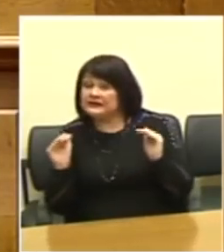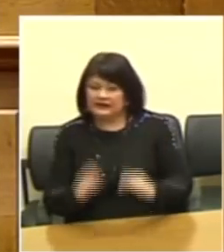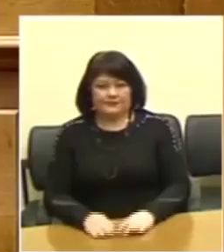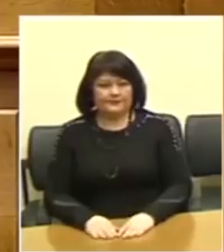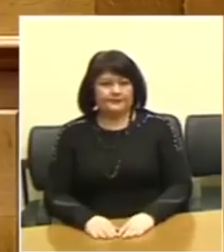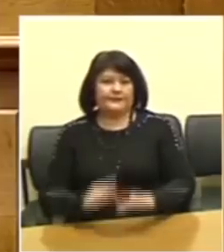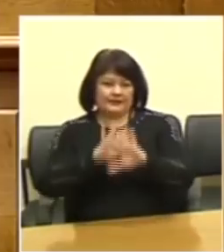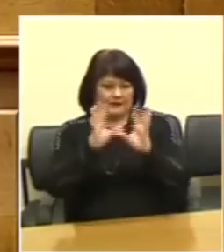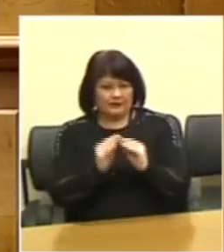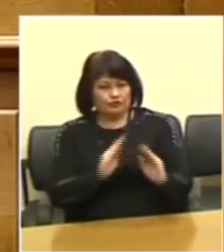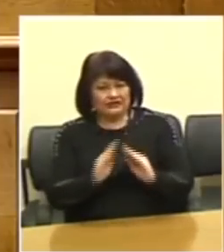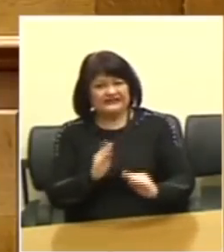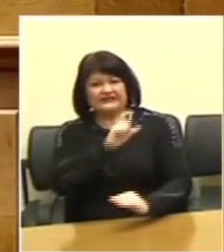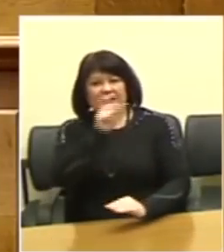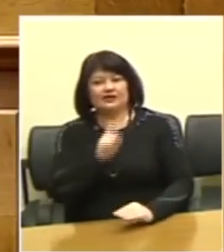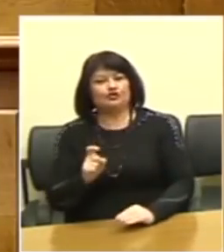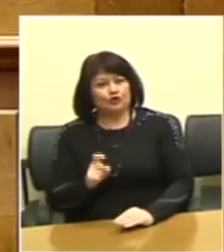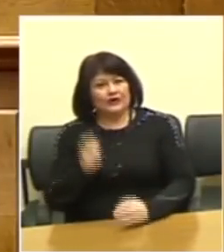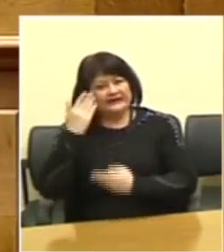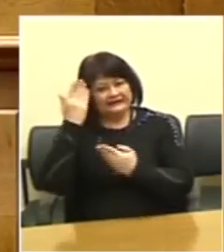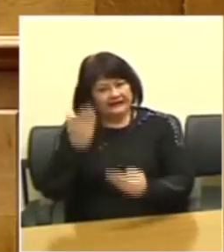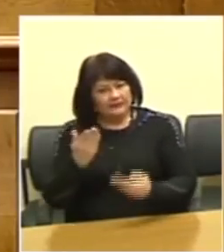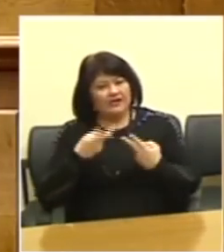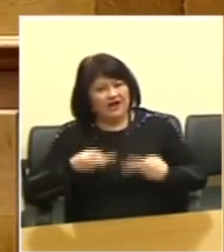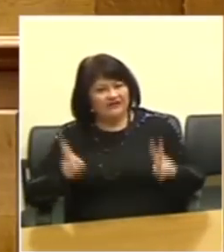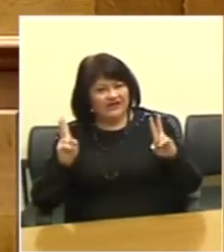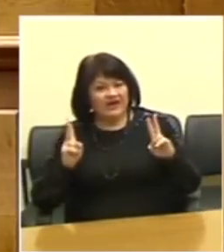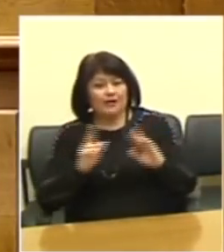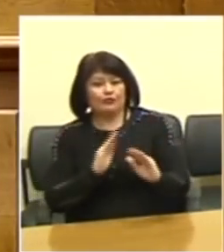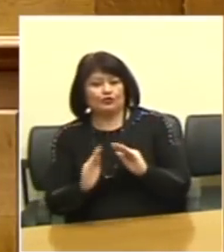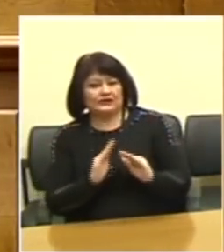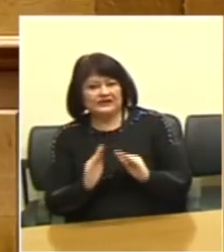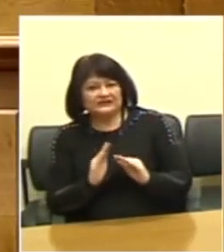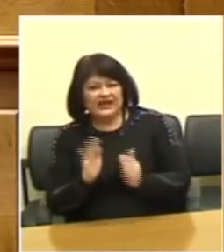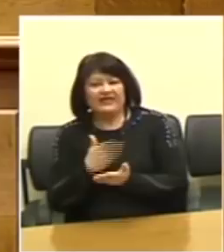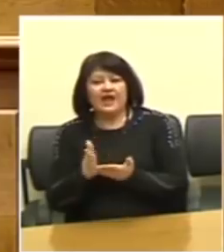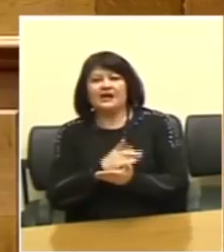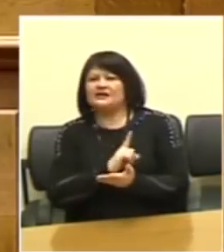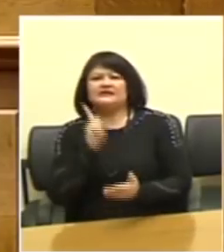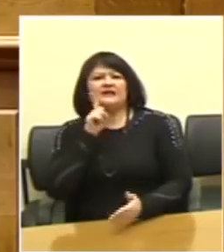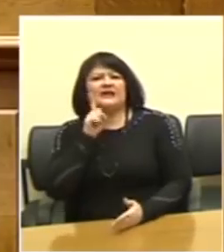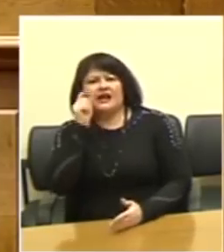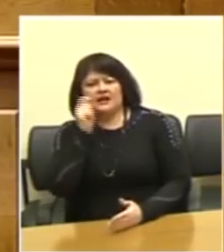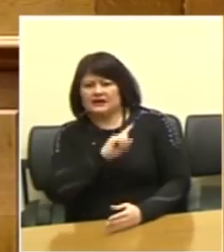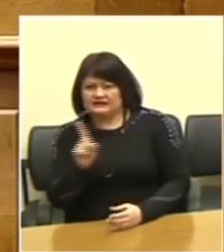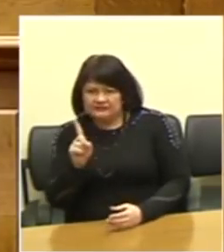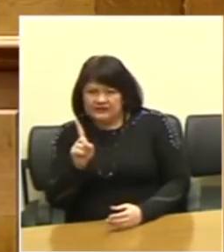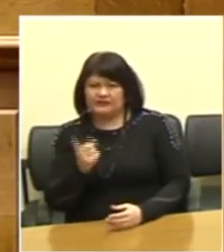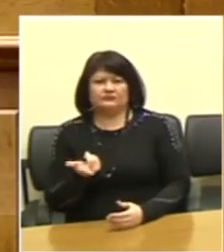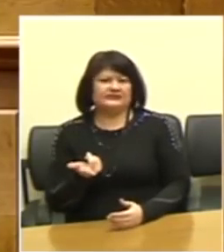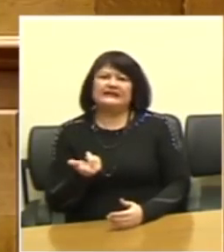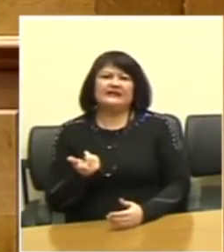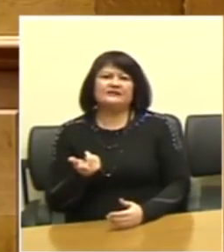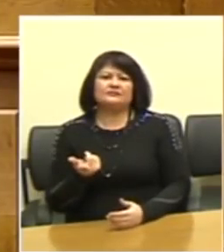προστασίας της ζωής, της τιμής, της ελευθερίας χωρίς διάκριση φύλου, ταυτότητας φύλου